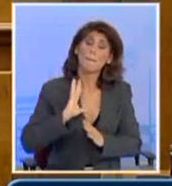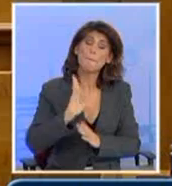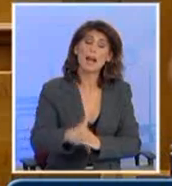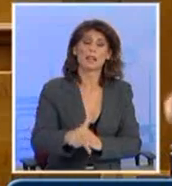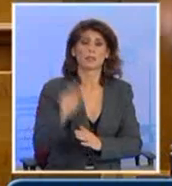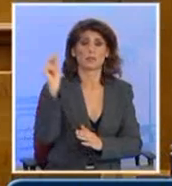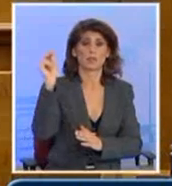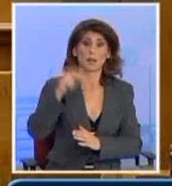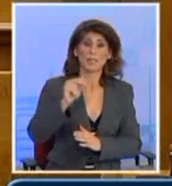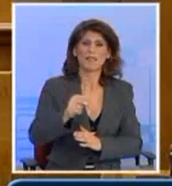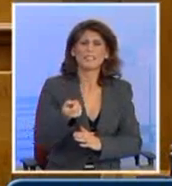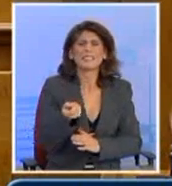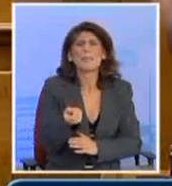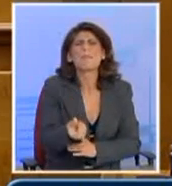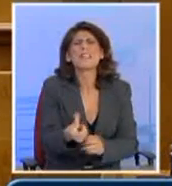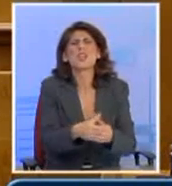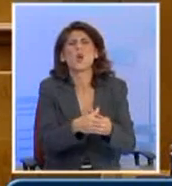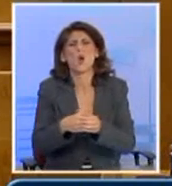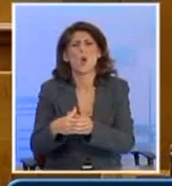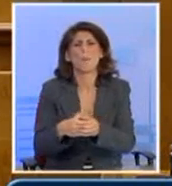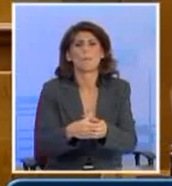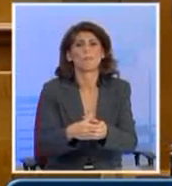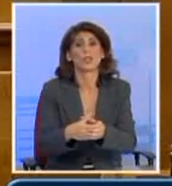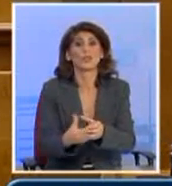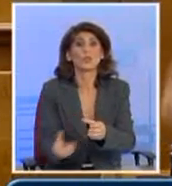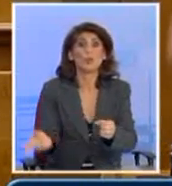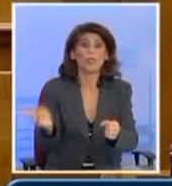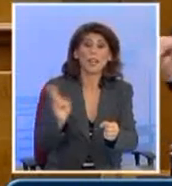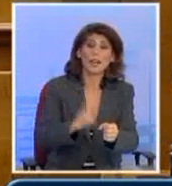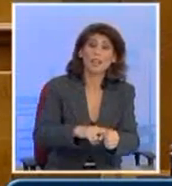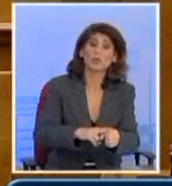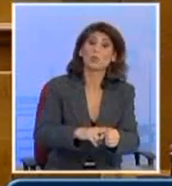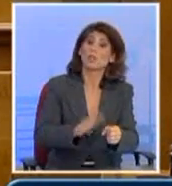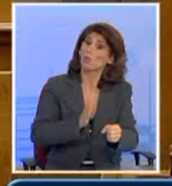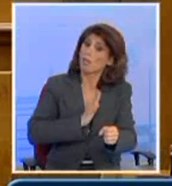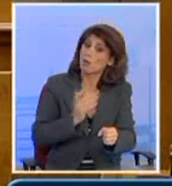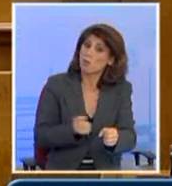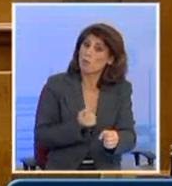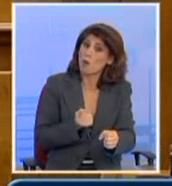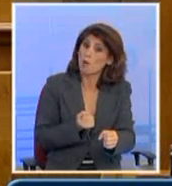την απροκάλυπτη, την μικροκομματική του θανάτου και του ανθρώπινου πόνου.